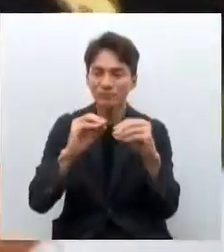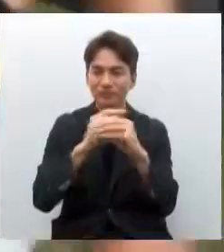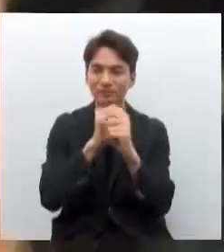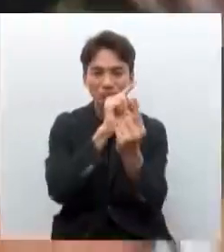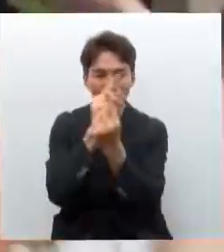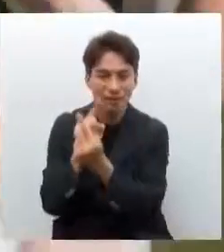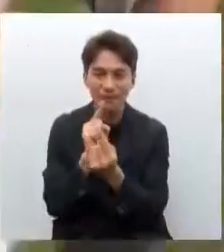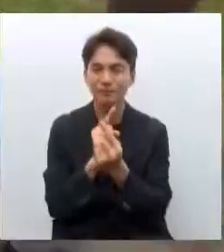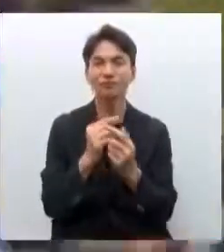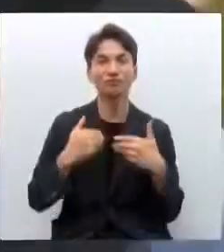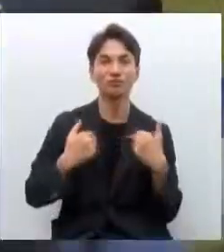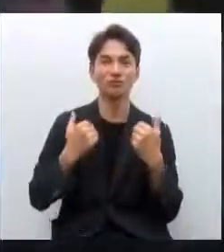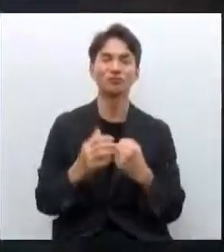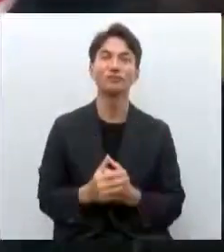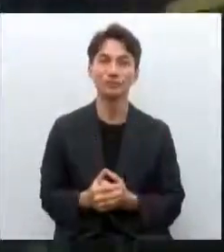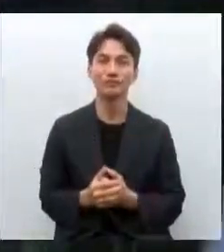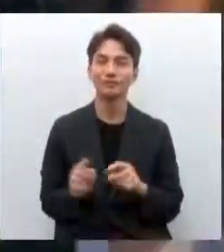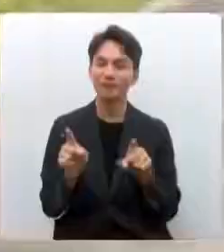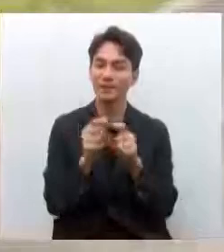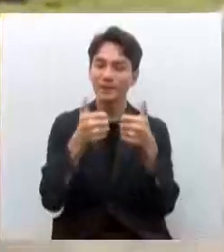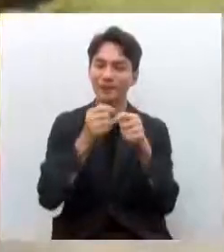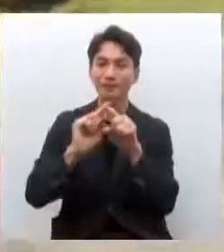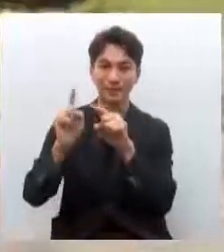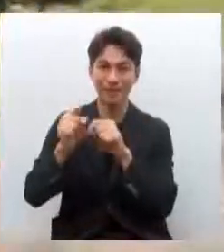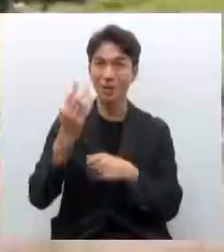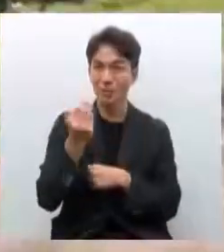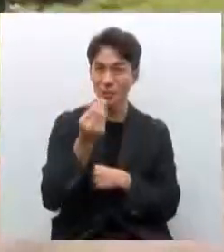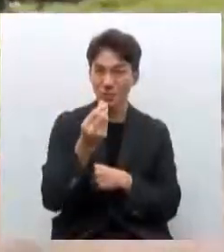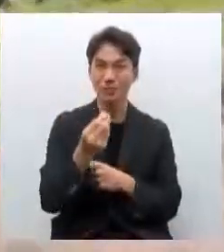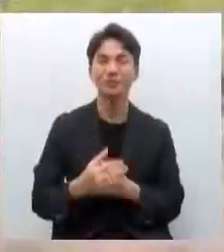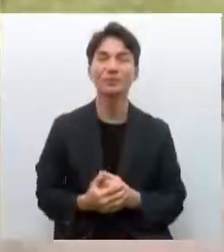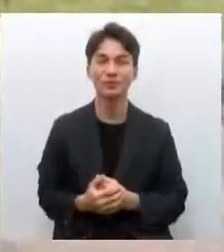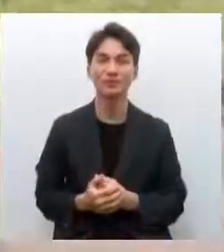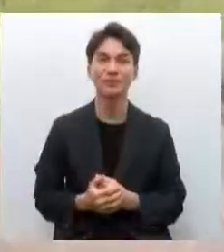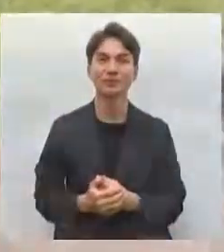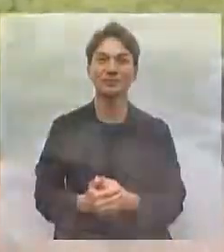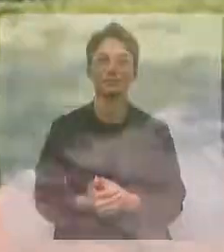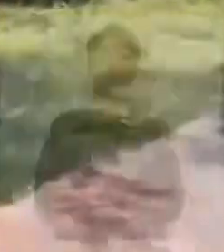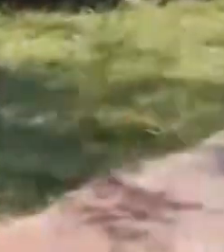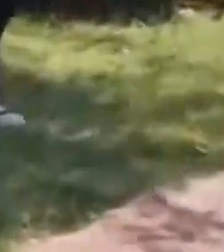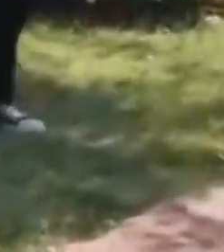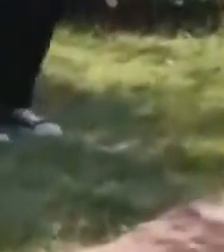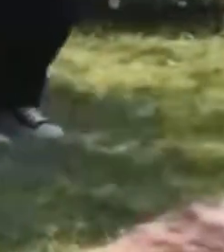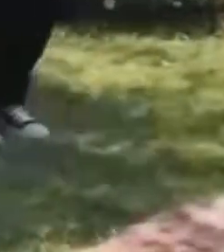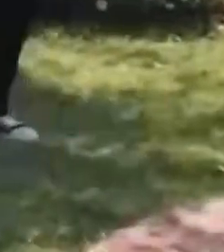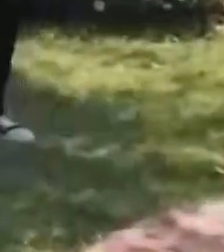เร็วครับเร็วครับเร็วครับเร็วครับเร็วครับเร็วครับเร็วครับเร็วครับเร็วครับเร็วครับเร็วครับเร็ว